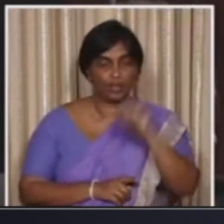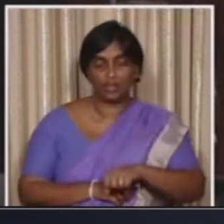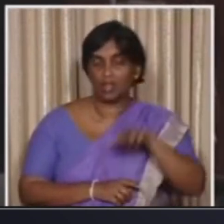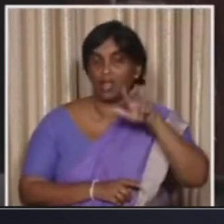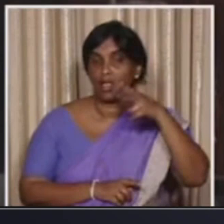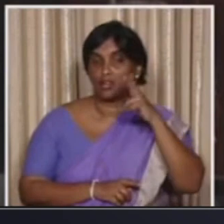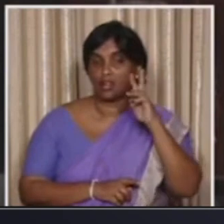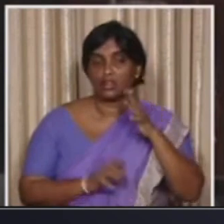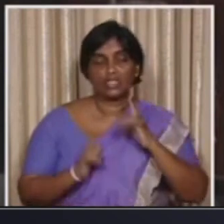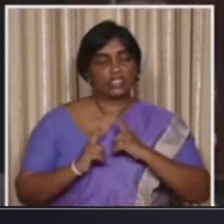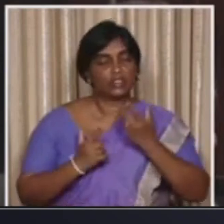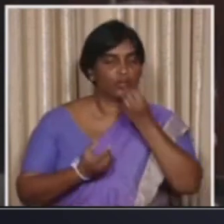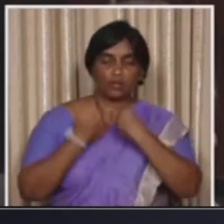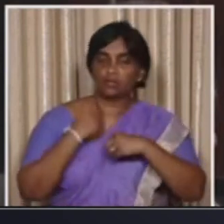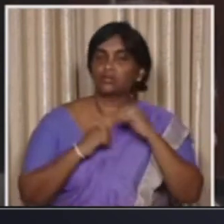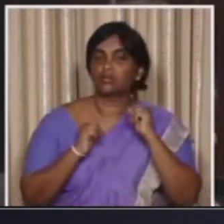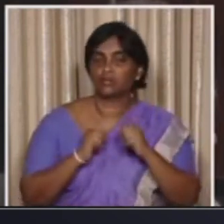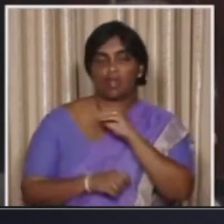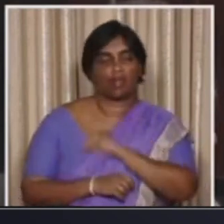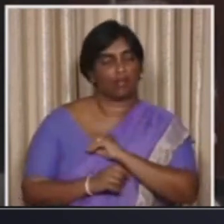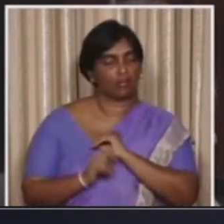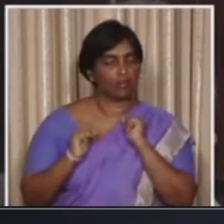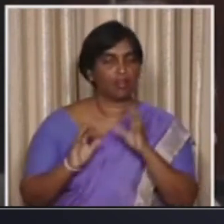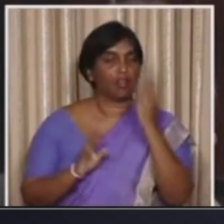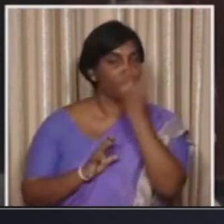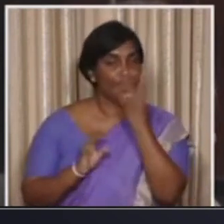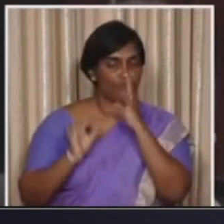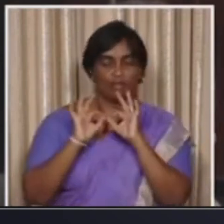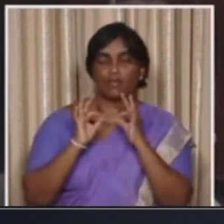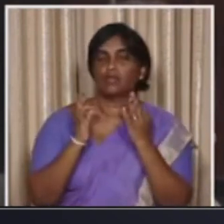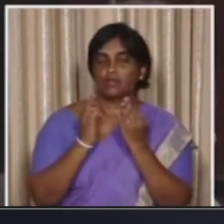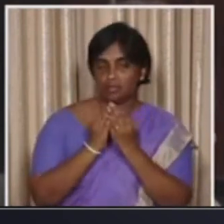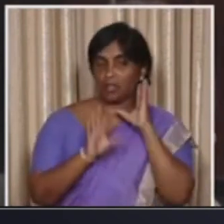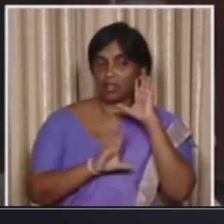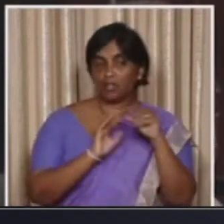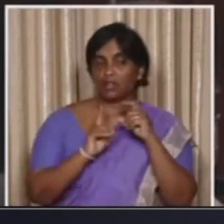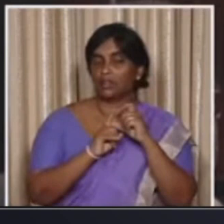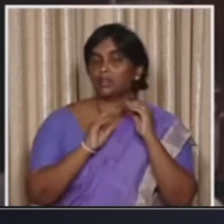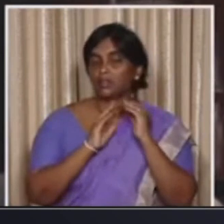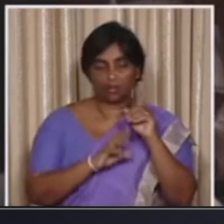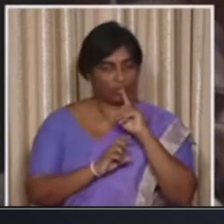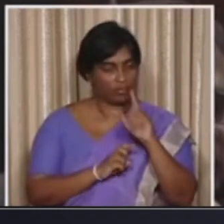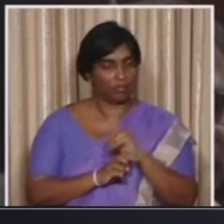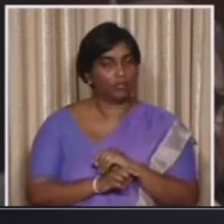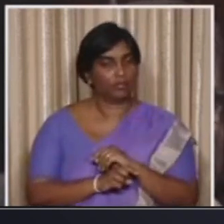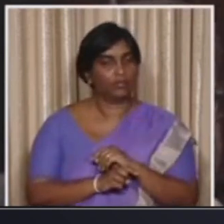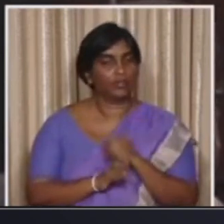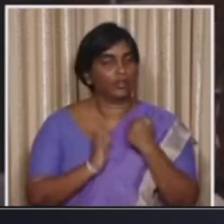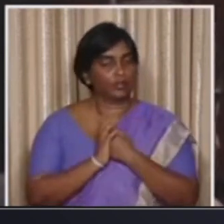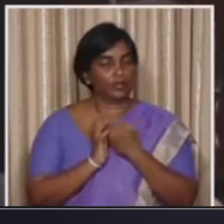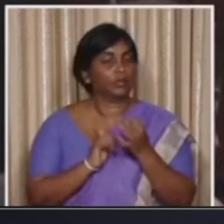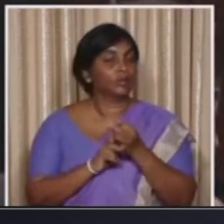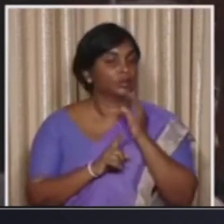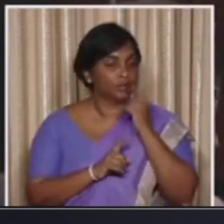91880 gin jeevit wenna puluwan aadayamak kiyala 4 denage janaha sankhyale gan departamentu kiyanne garu